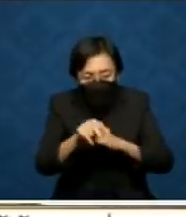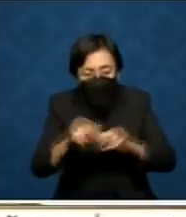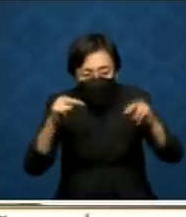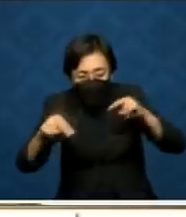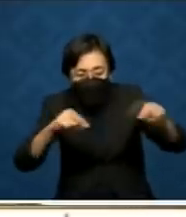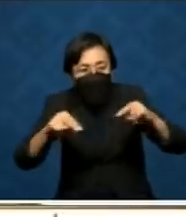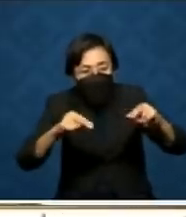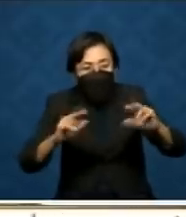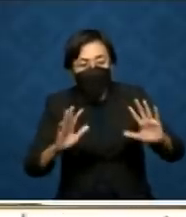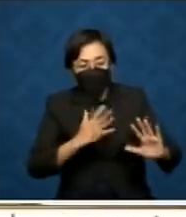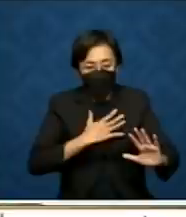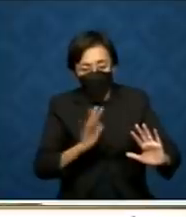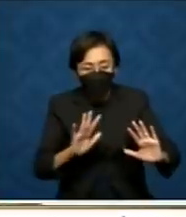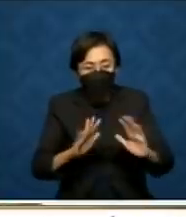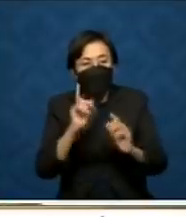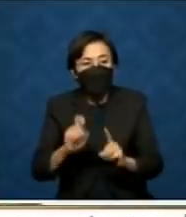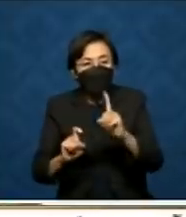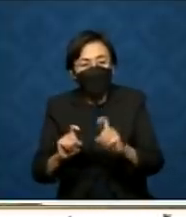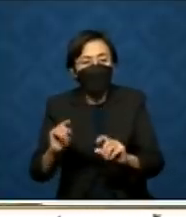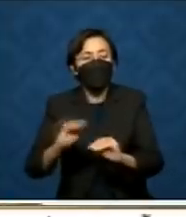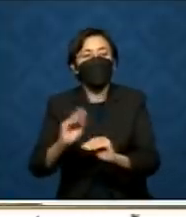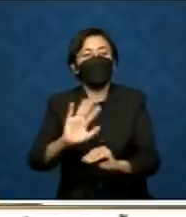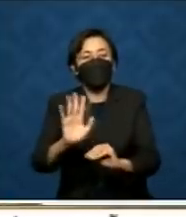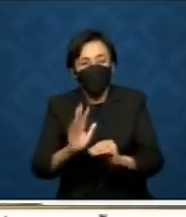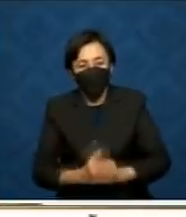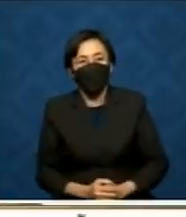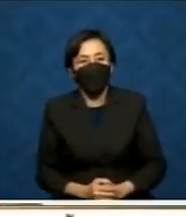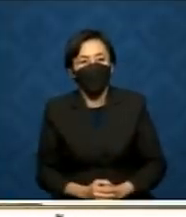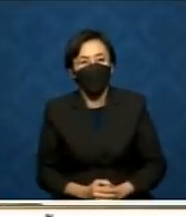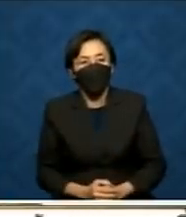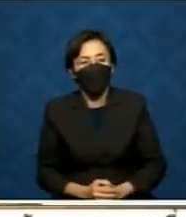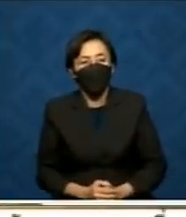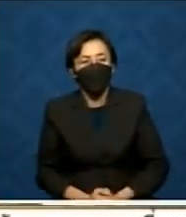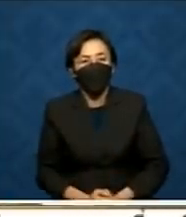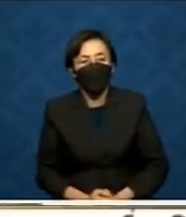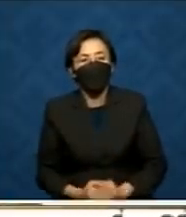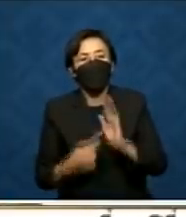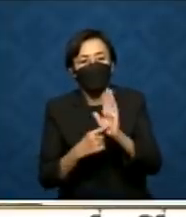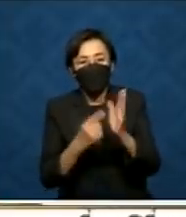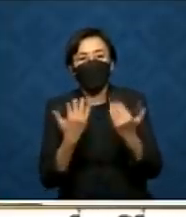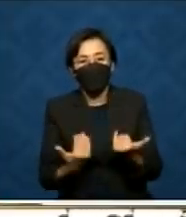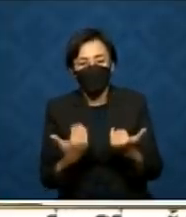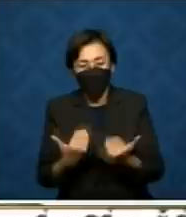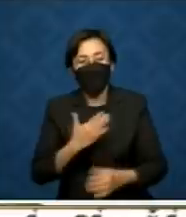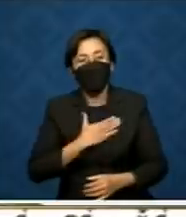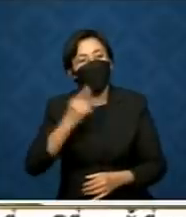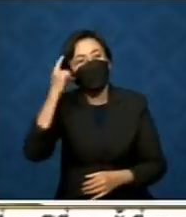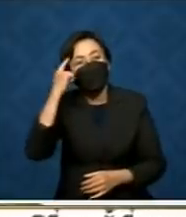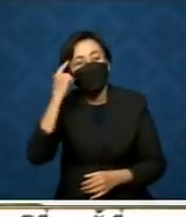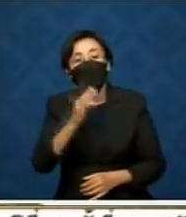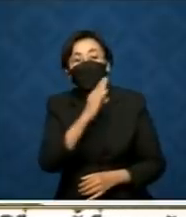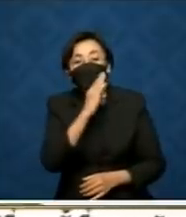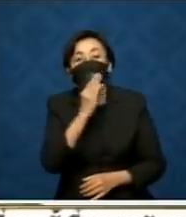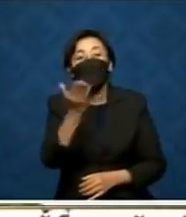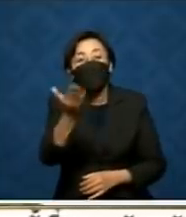คนอื่นยังไม่ได้ตายอีกถ้าพี่การนำมาเสนอวันนี้นี่จึงคิดว่าถ้าท่านไม่